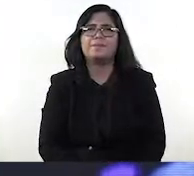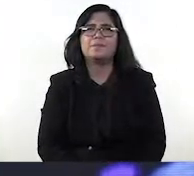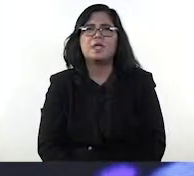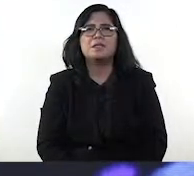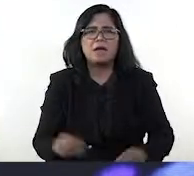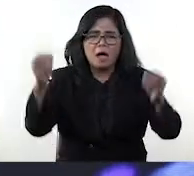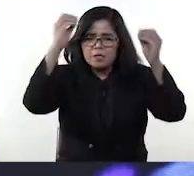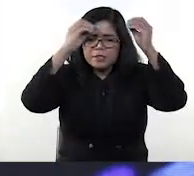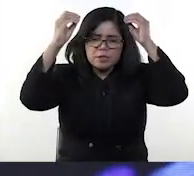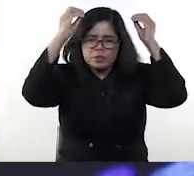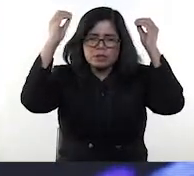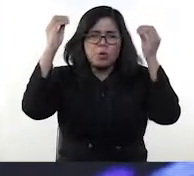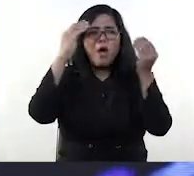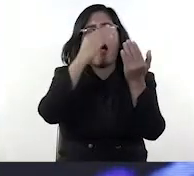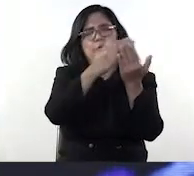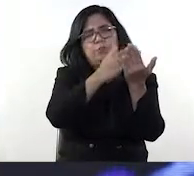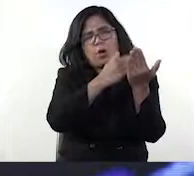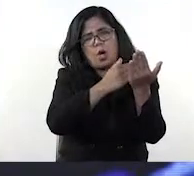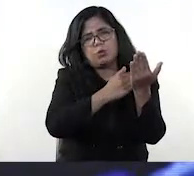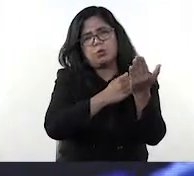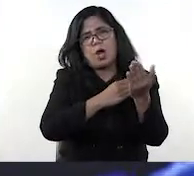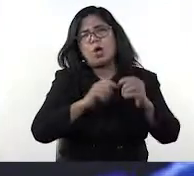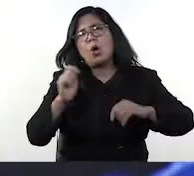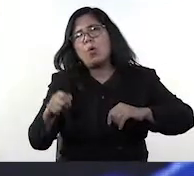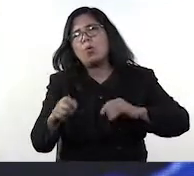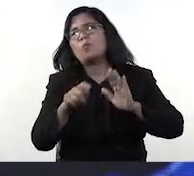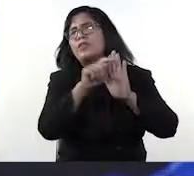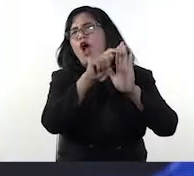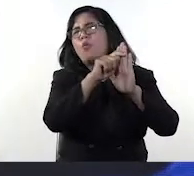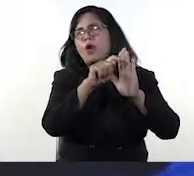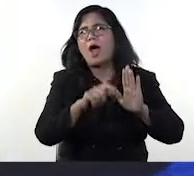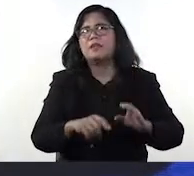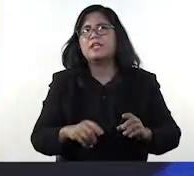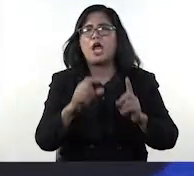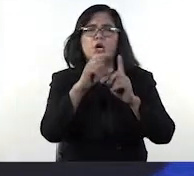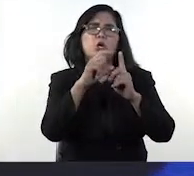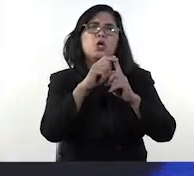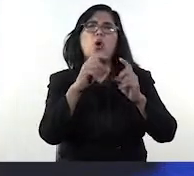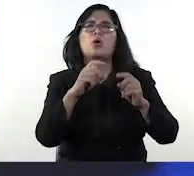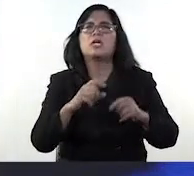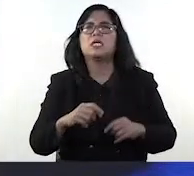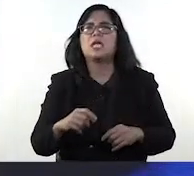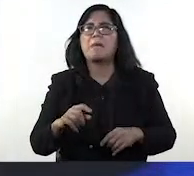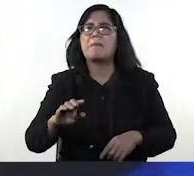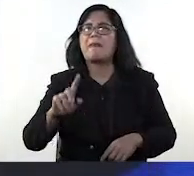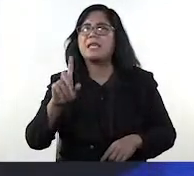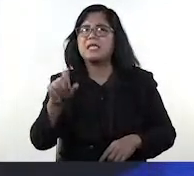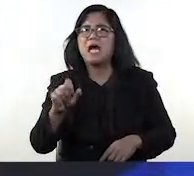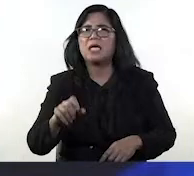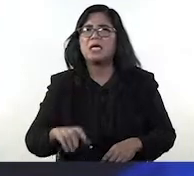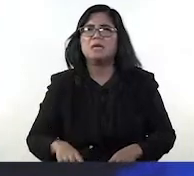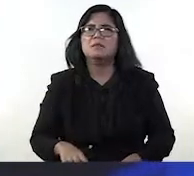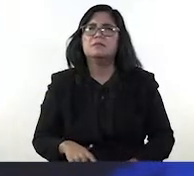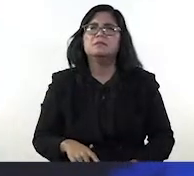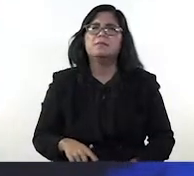Hai jangan kamu sibuk hanya dengan aturan hanya dengan hukum Taurat hanya dengan doktrin yang mematikan tetapi